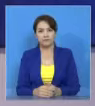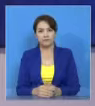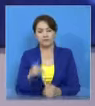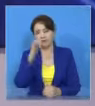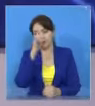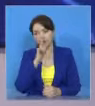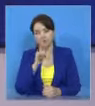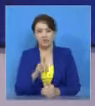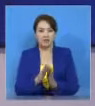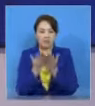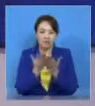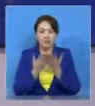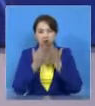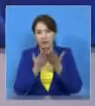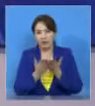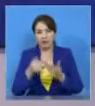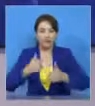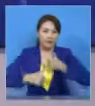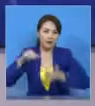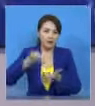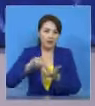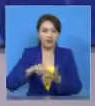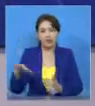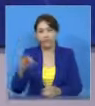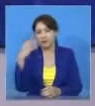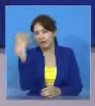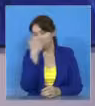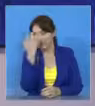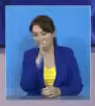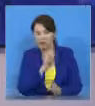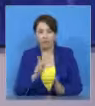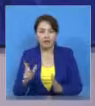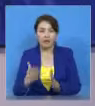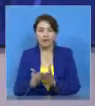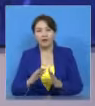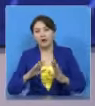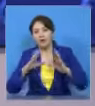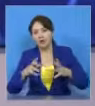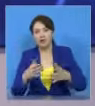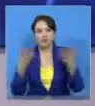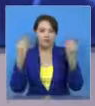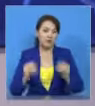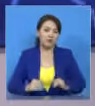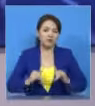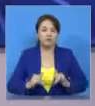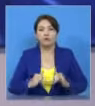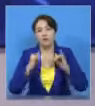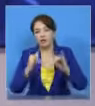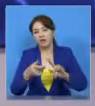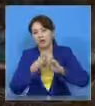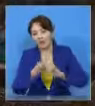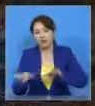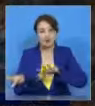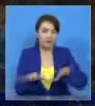Брайль қарпымен кітап оқитын оқырмандар байқауға қатысты. Бұл облыстық зағиптар кітапханасының халықаралық зағиптар күніне арнап өткізген шарасы. Басты тақырып